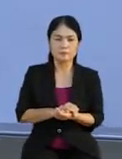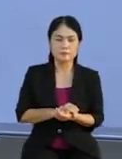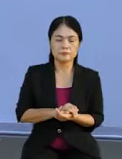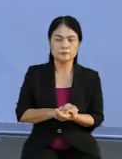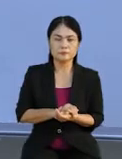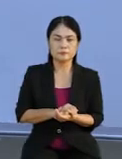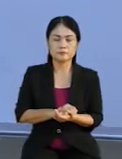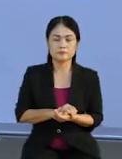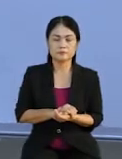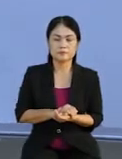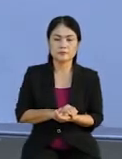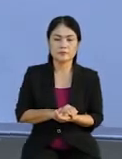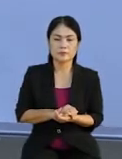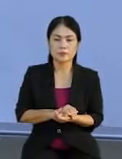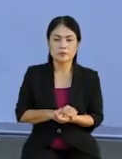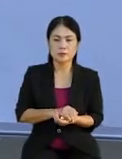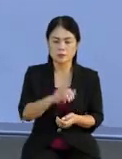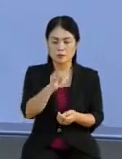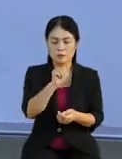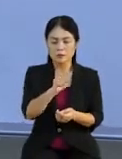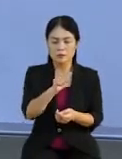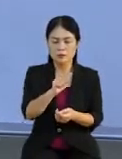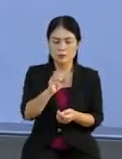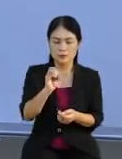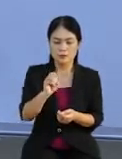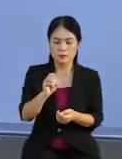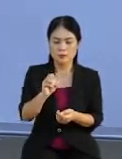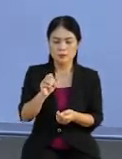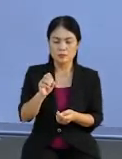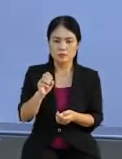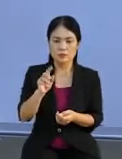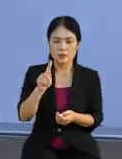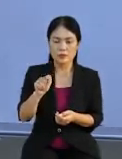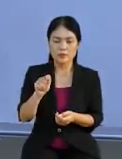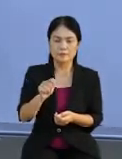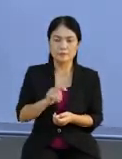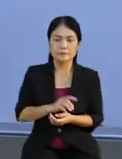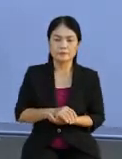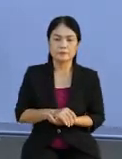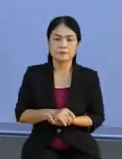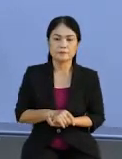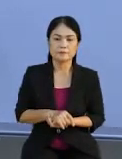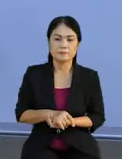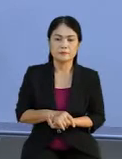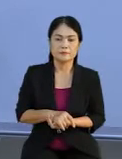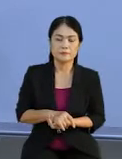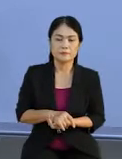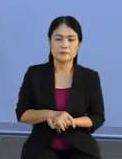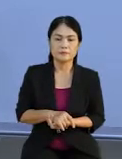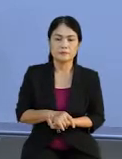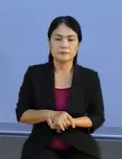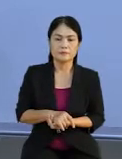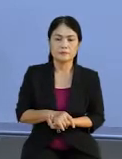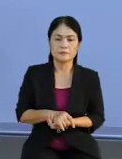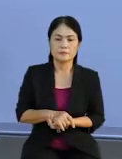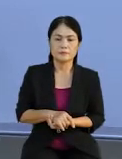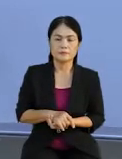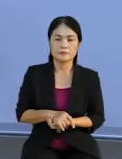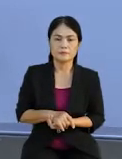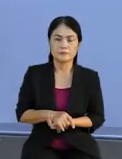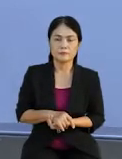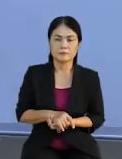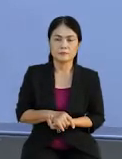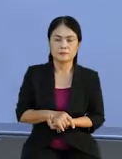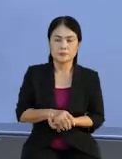ba. A O M mà đòn. A O